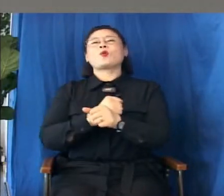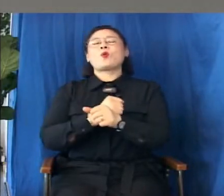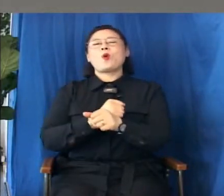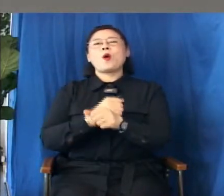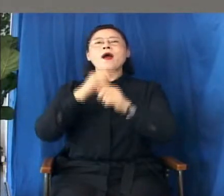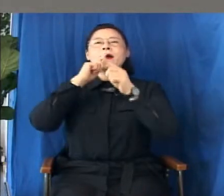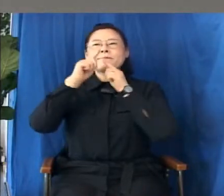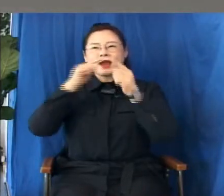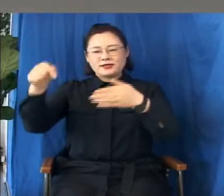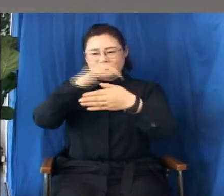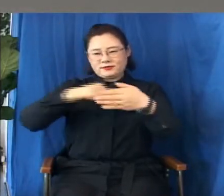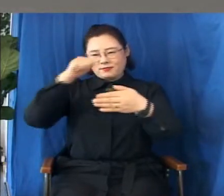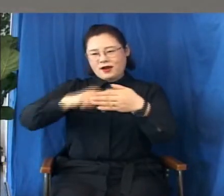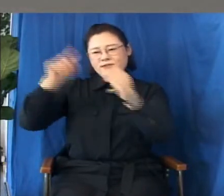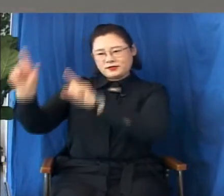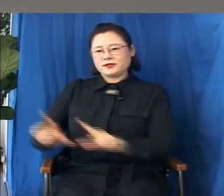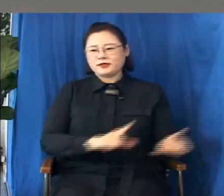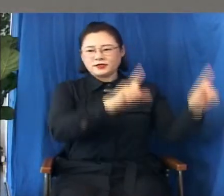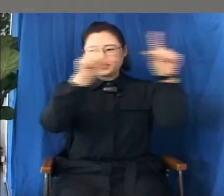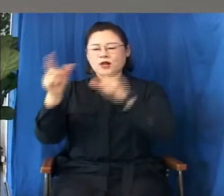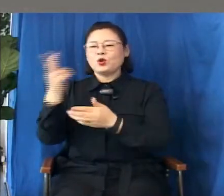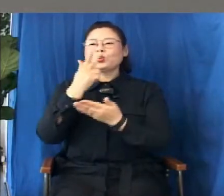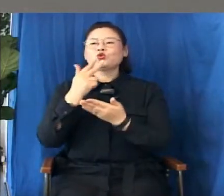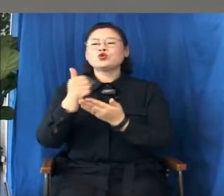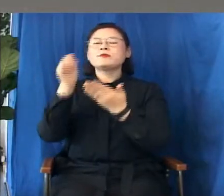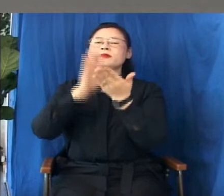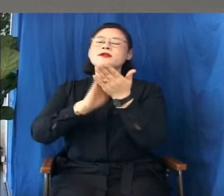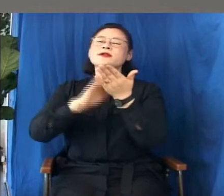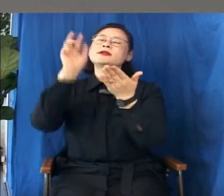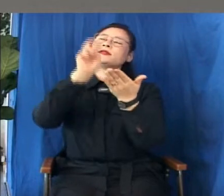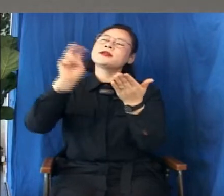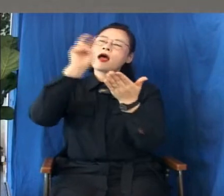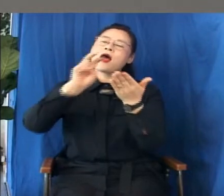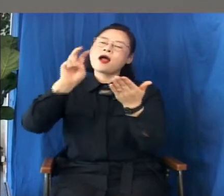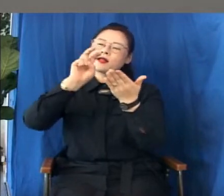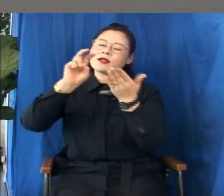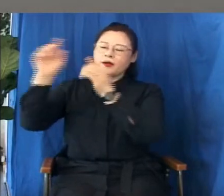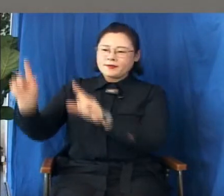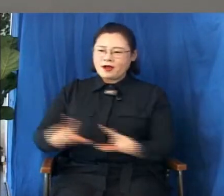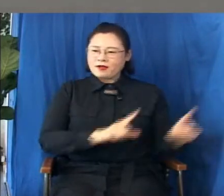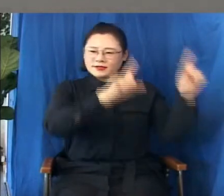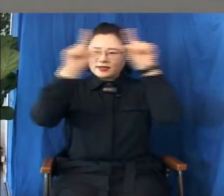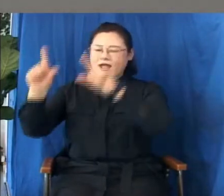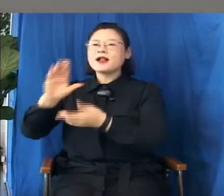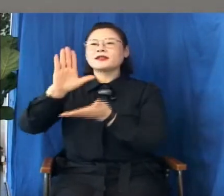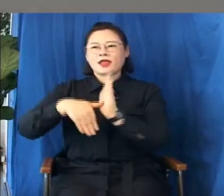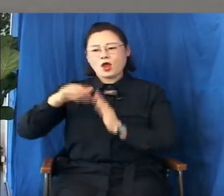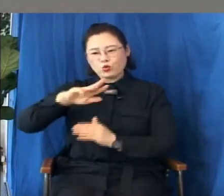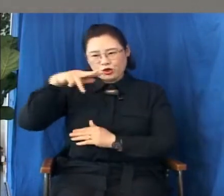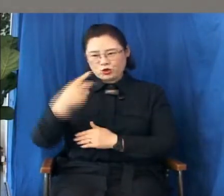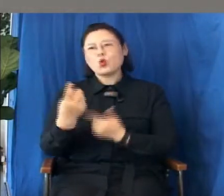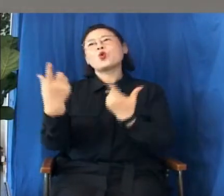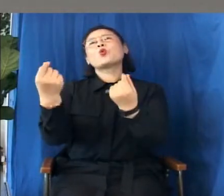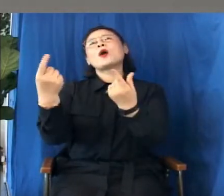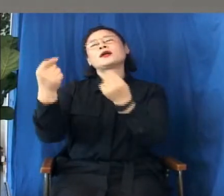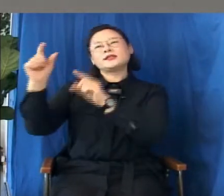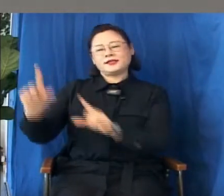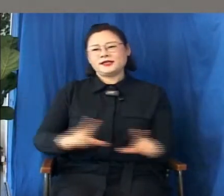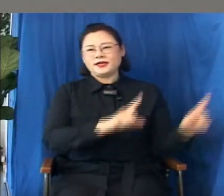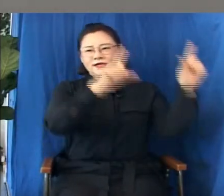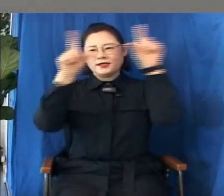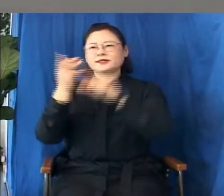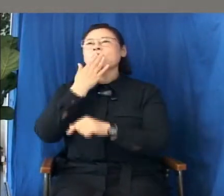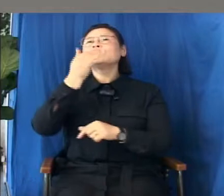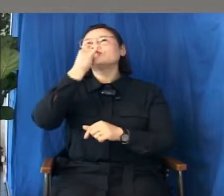주님을 찬양하는 삶을 계속 살아나갈 때 우리에게도 그런 일이 벌어질 줄로 믿습니다. 우리가 오늘 기도할 때 우리에게